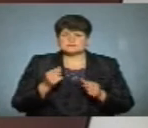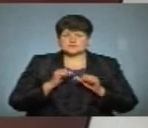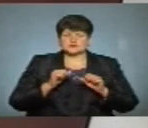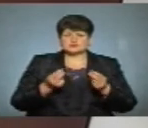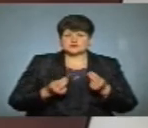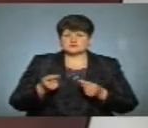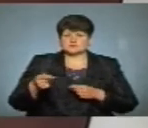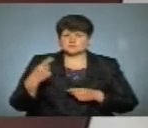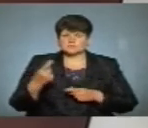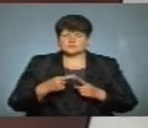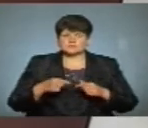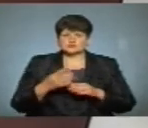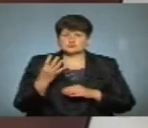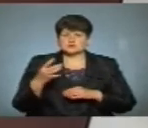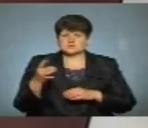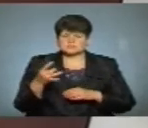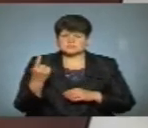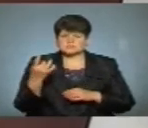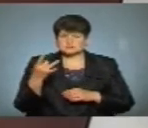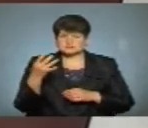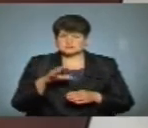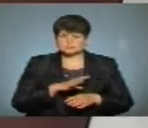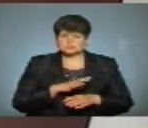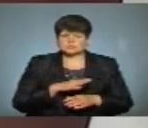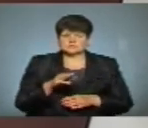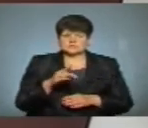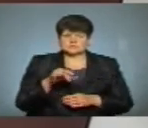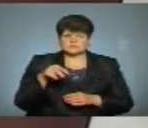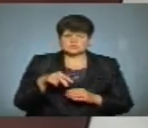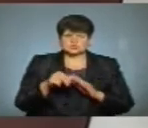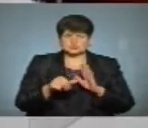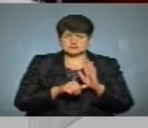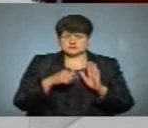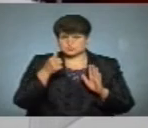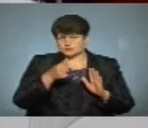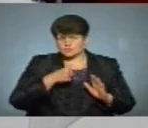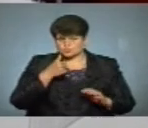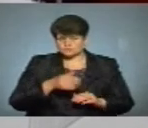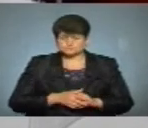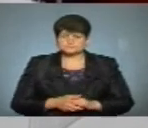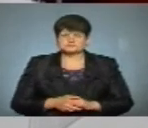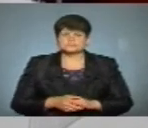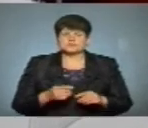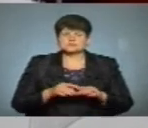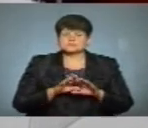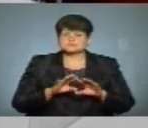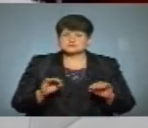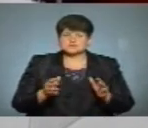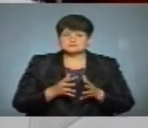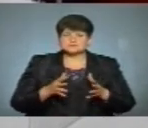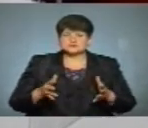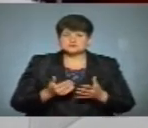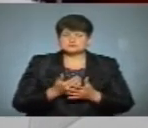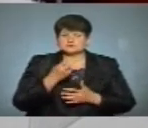Тернопільщині організовують 4 рази. Вперше вони відбулися в травні 2016 року. На